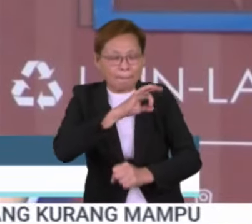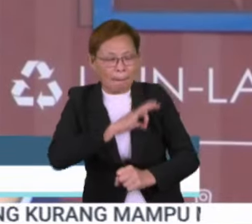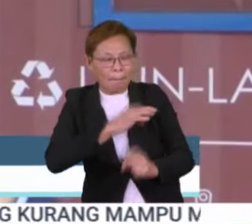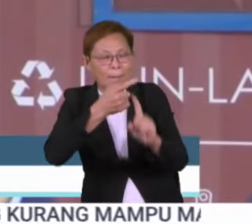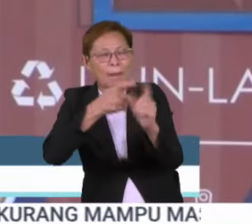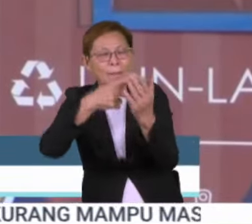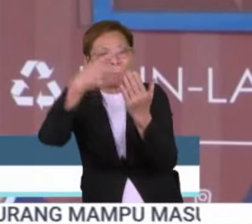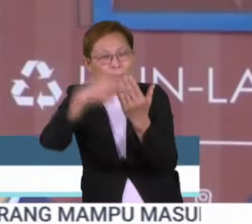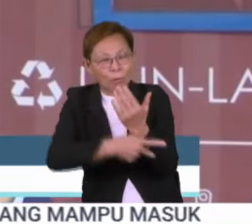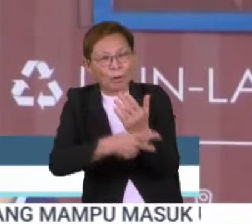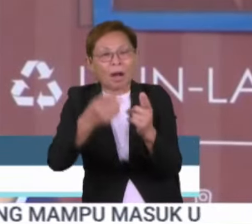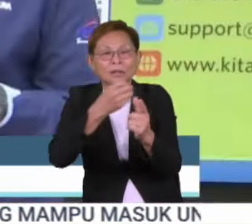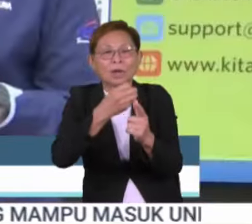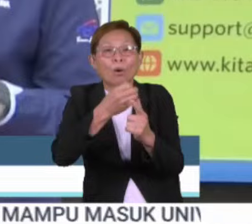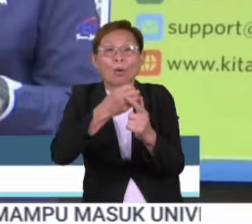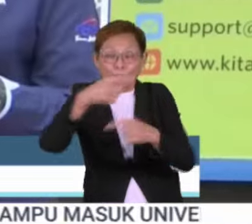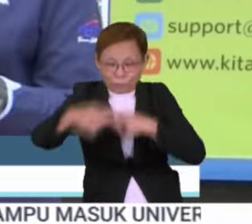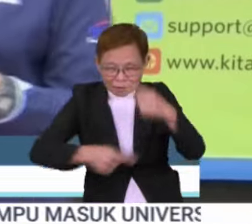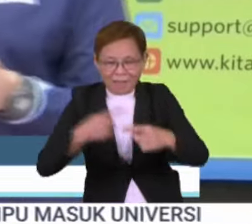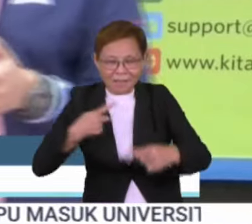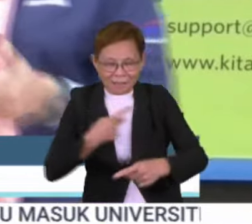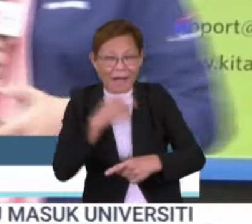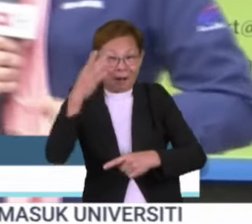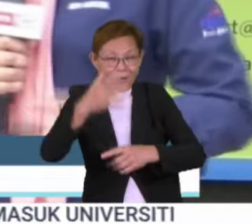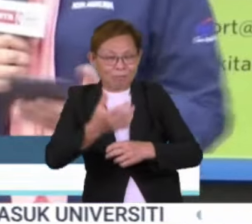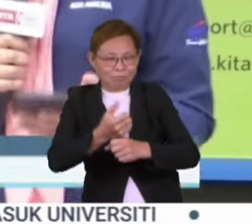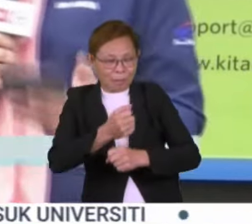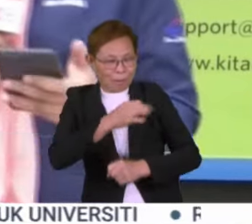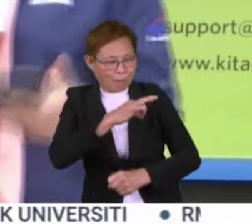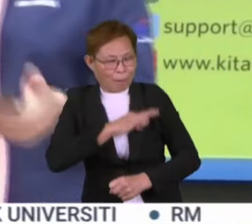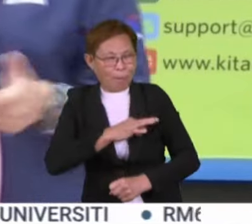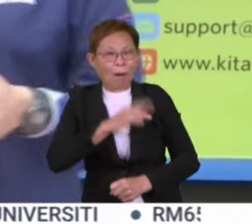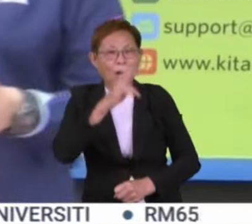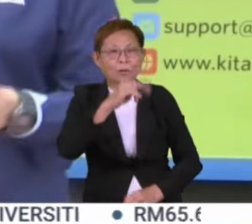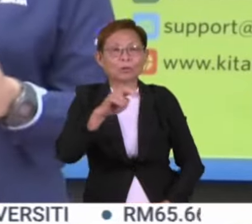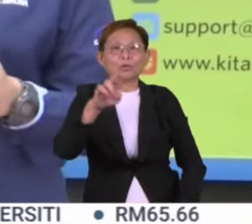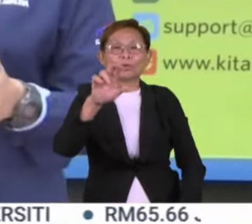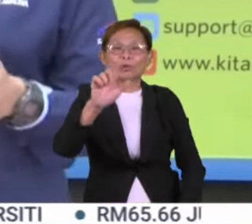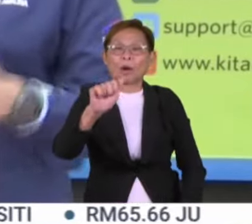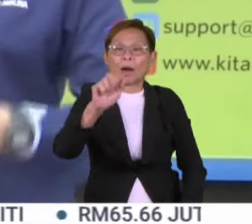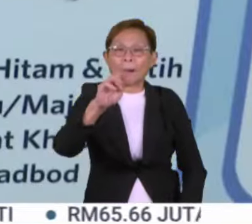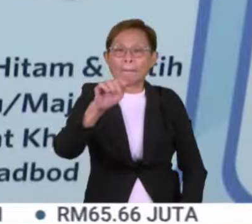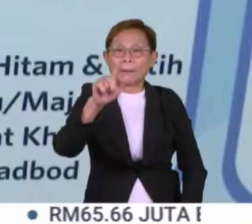daripada program ataupun daripada fasiliti ini. Nur Amalina Abdul Halim, RTM.